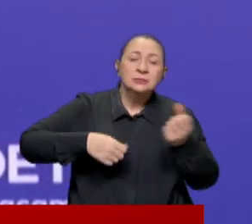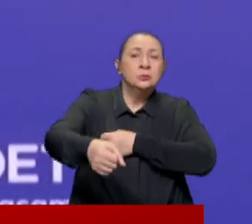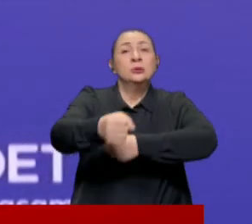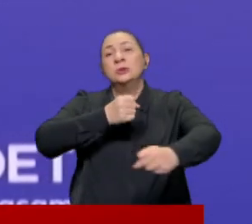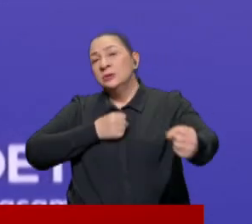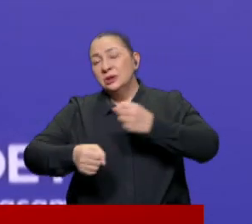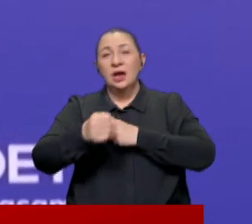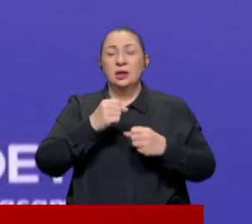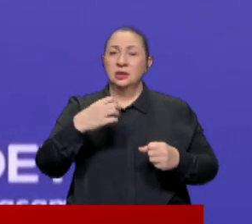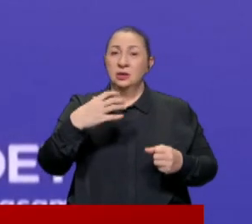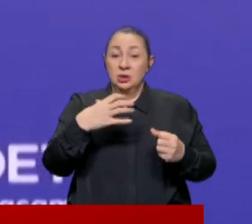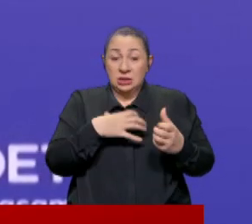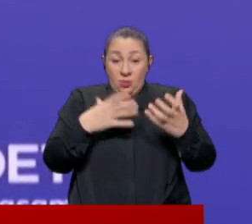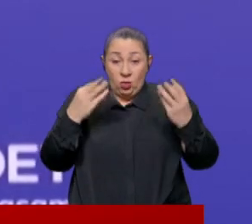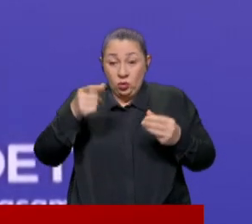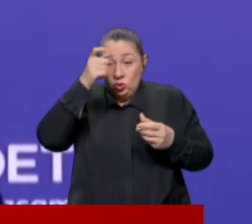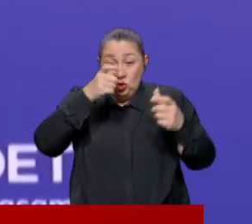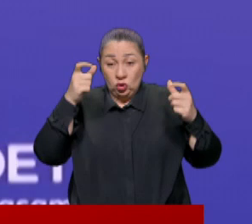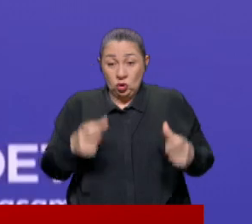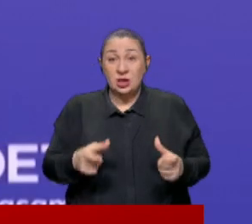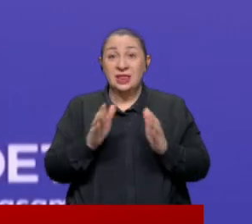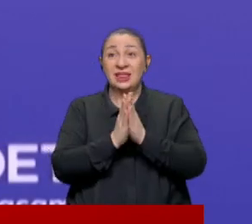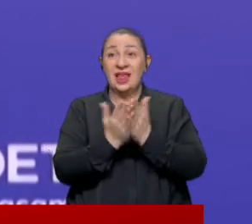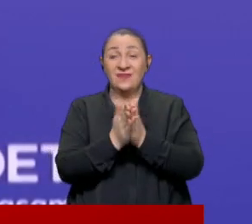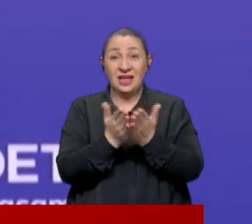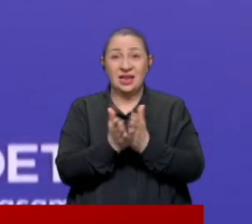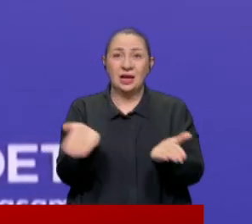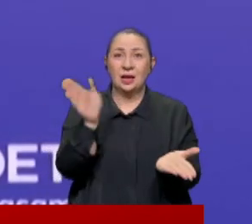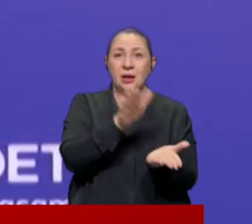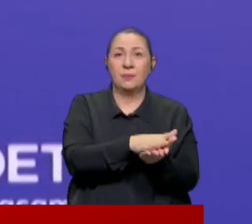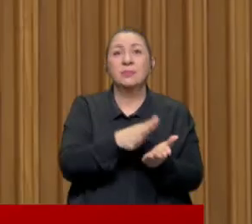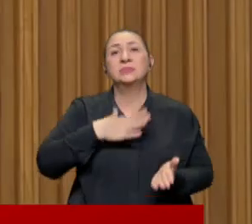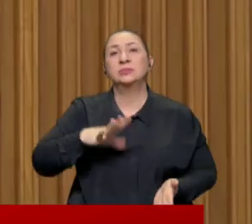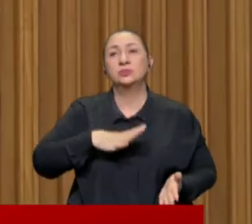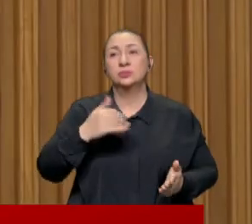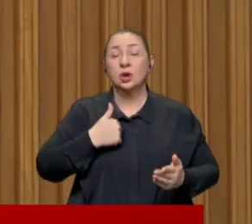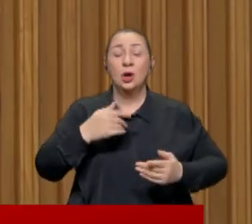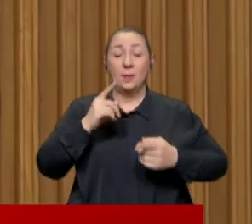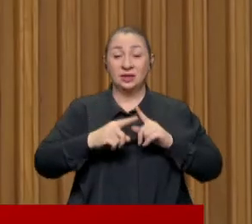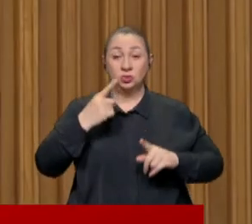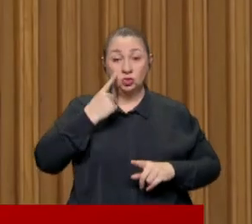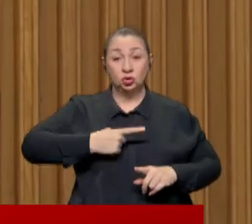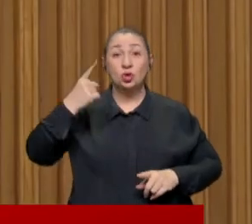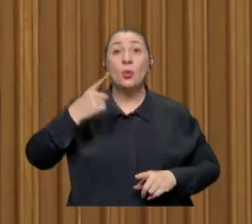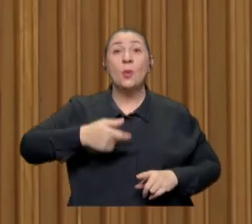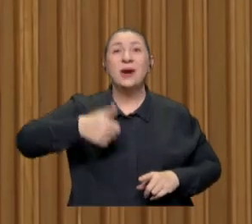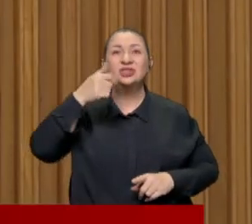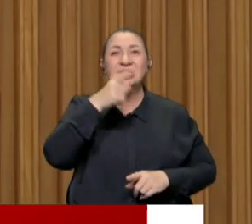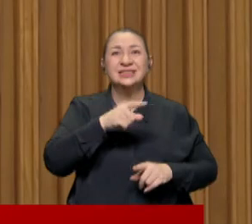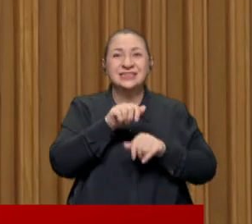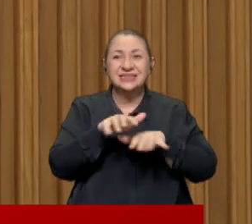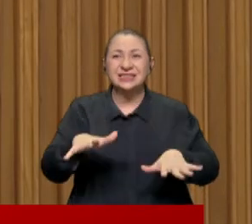çekişmelerin hakim olduğu Türkiye defterini kapatmak istiyoruz. Partili Cumhurbaşkanlığı